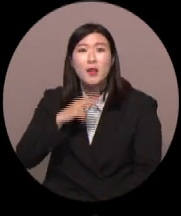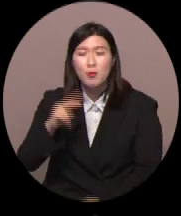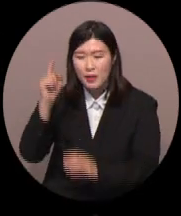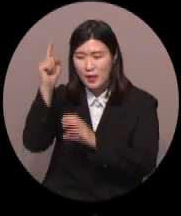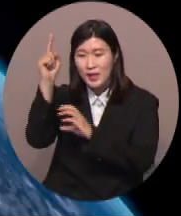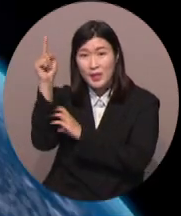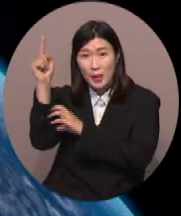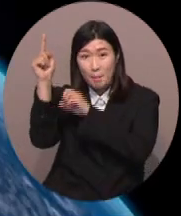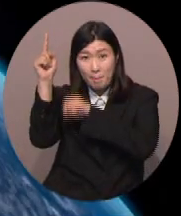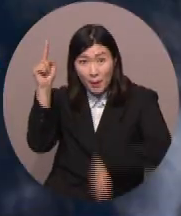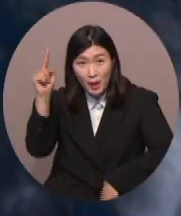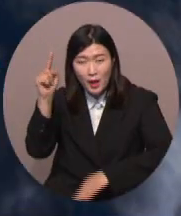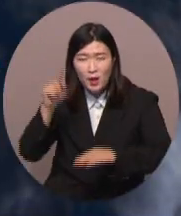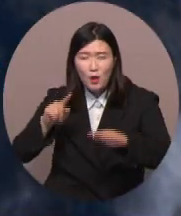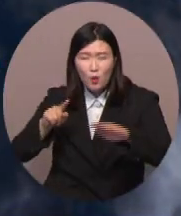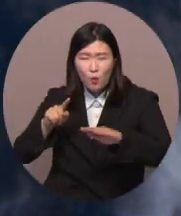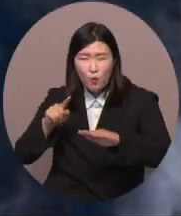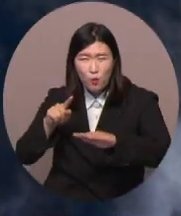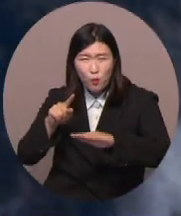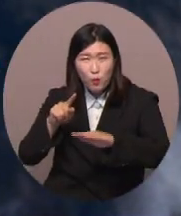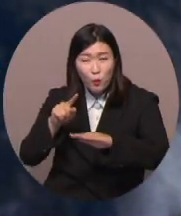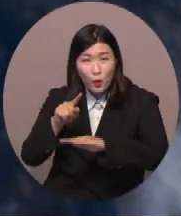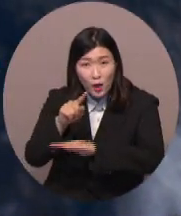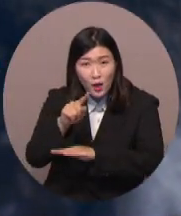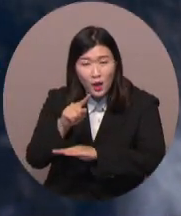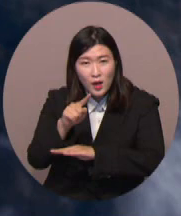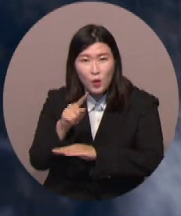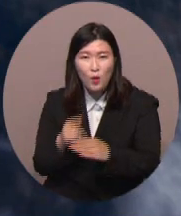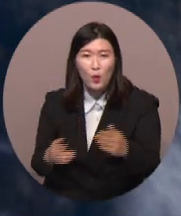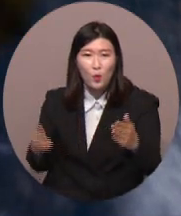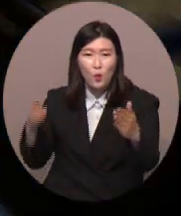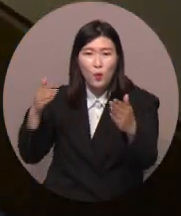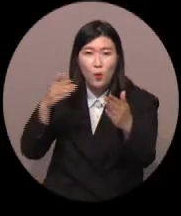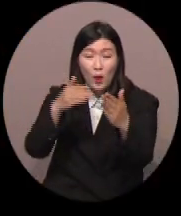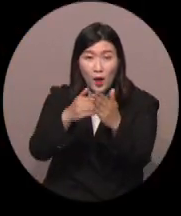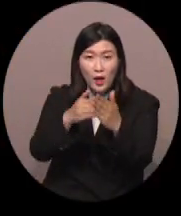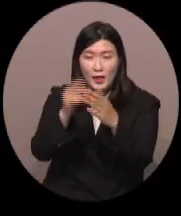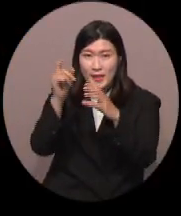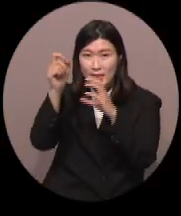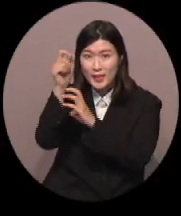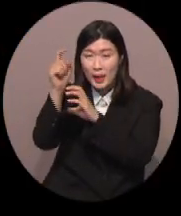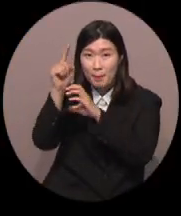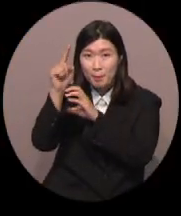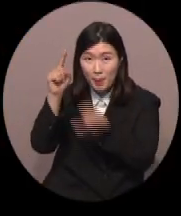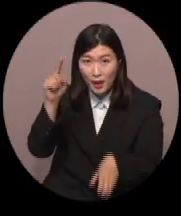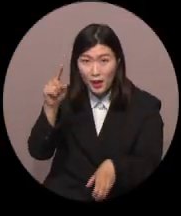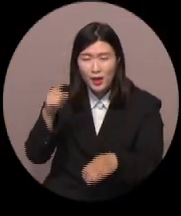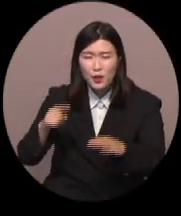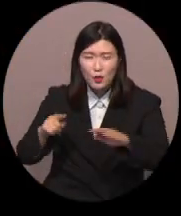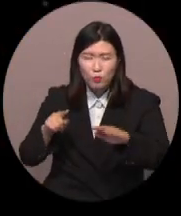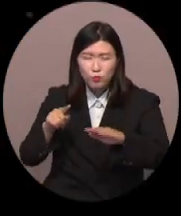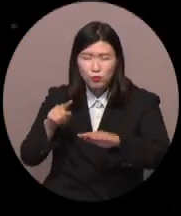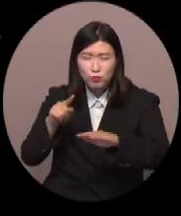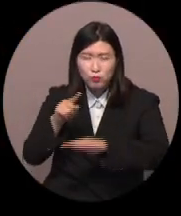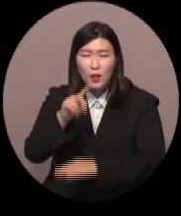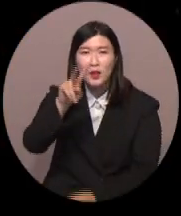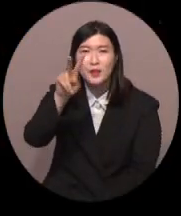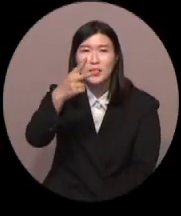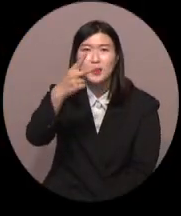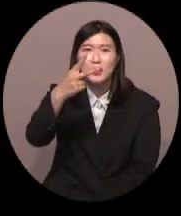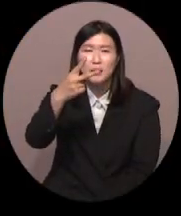1단 분리에 성공했다는 소식을 전했고 이어 위성 보호 덮개인 페어링을 떼어낸 뒤 2단까지 분리하고